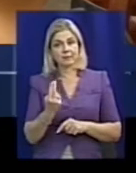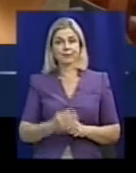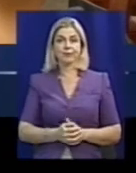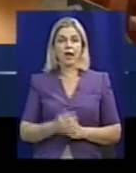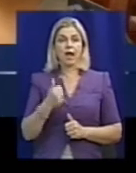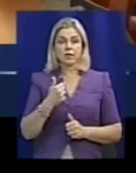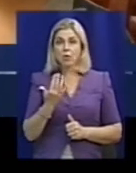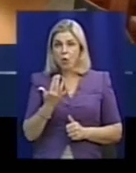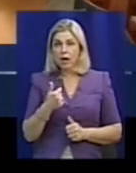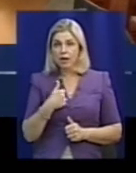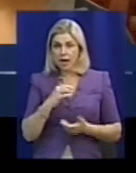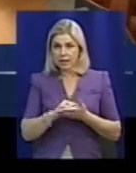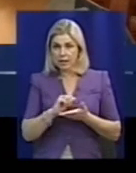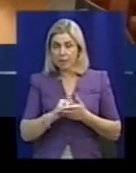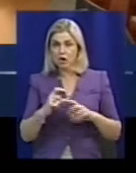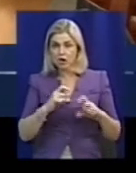шахами?